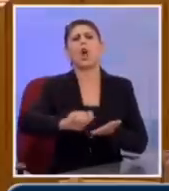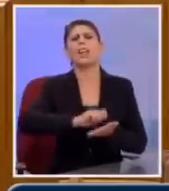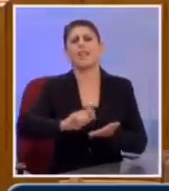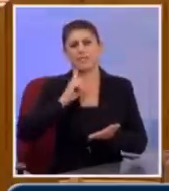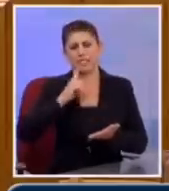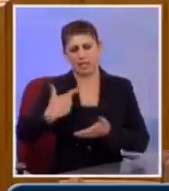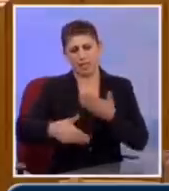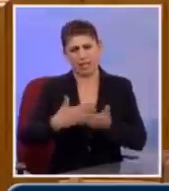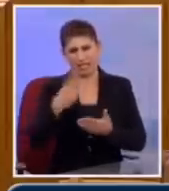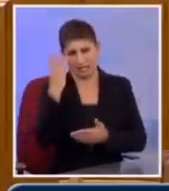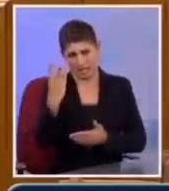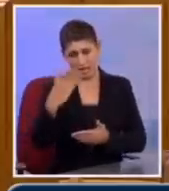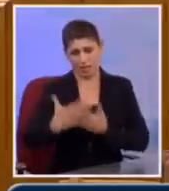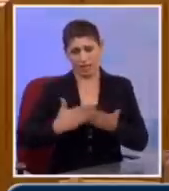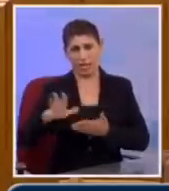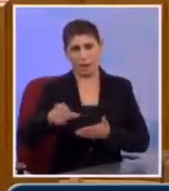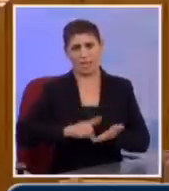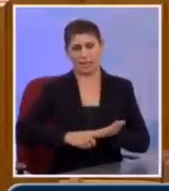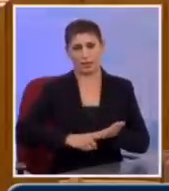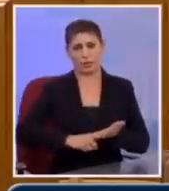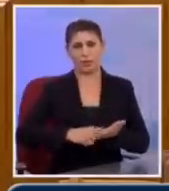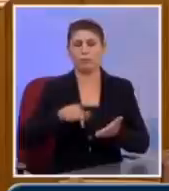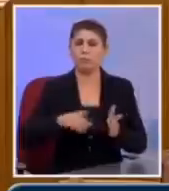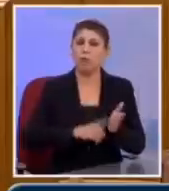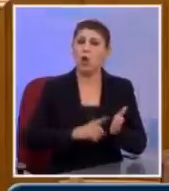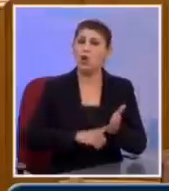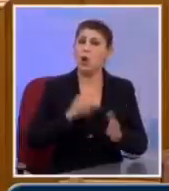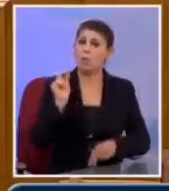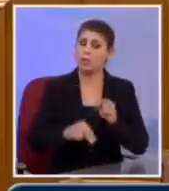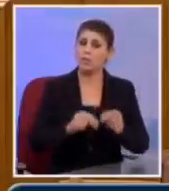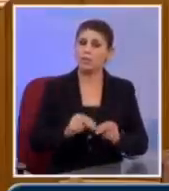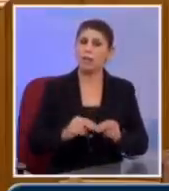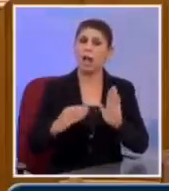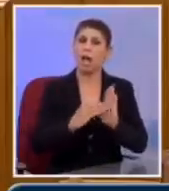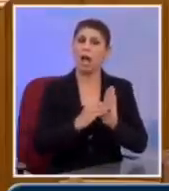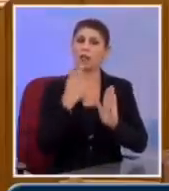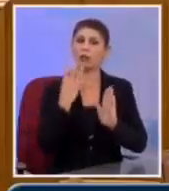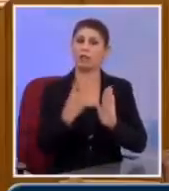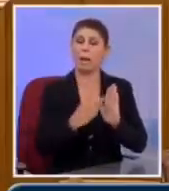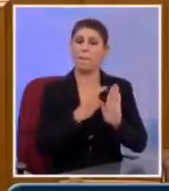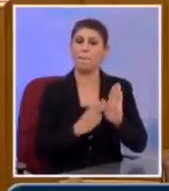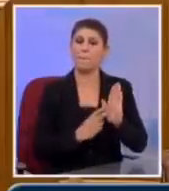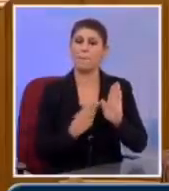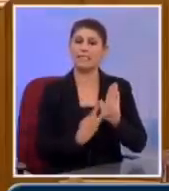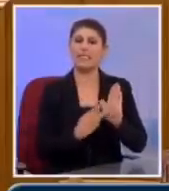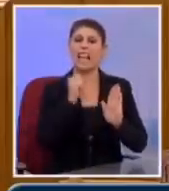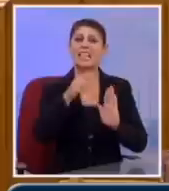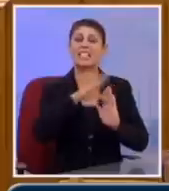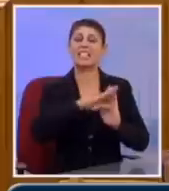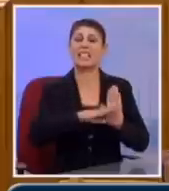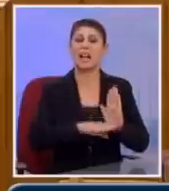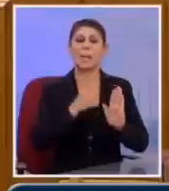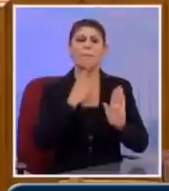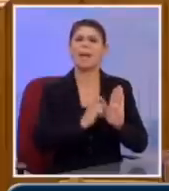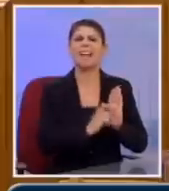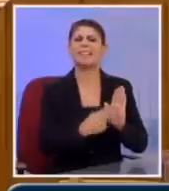σαν νομοθετικό σώμα, λαμβάνοντας υπόψη και το άρθρο 4, παράγραφος 3 του Συντάγματος, που